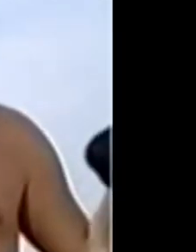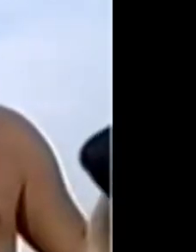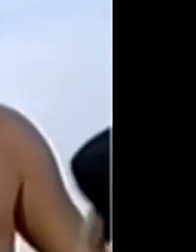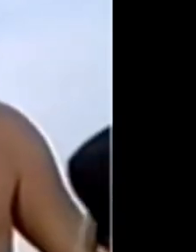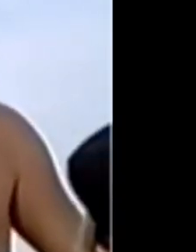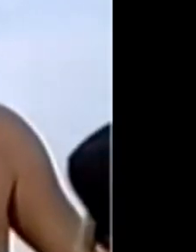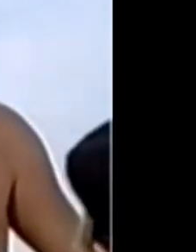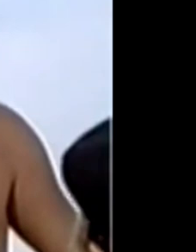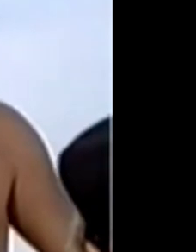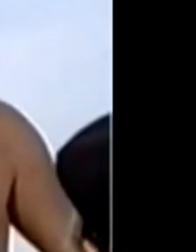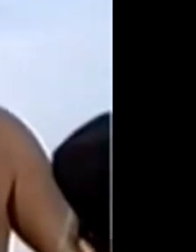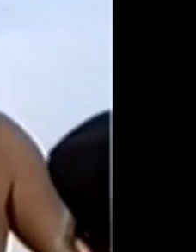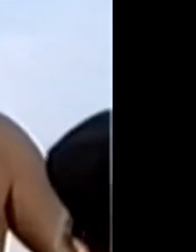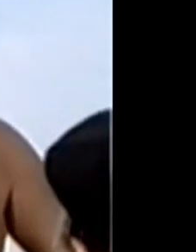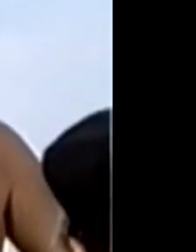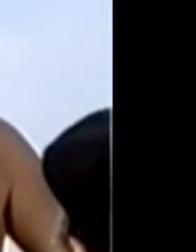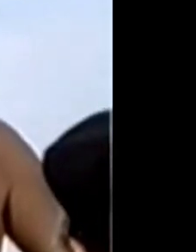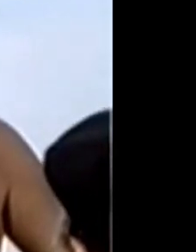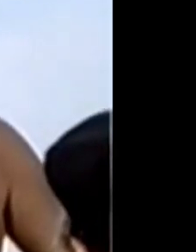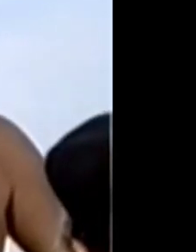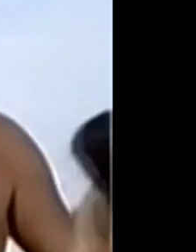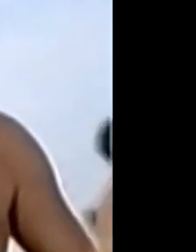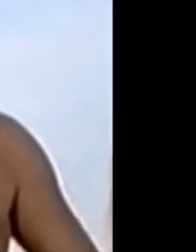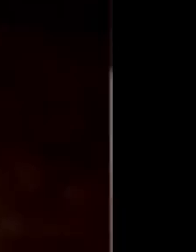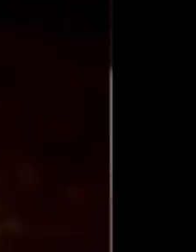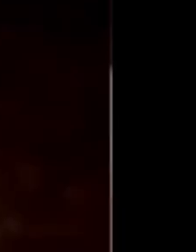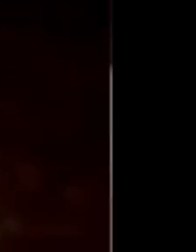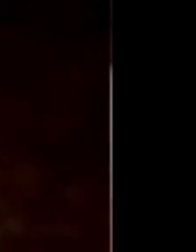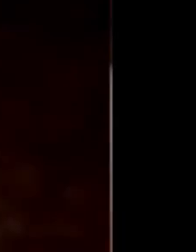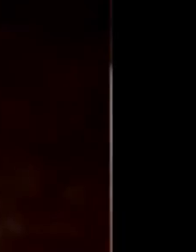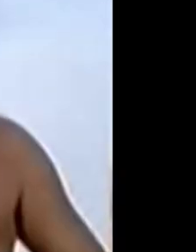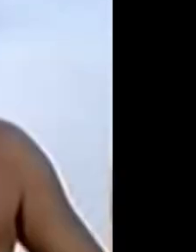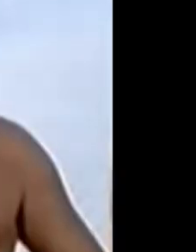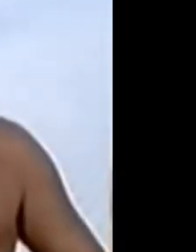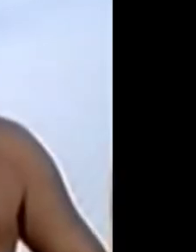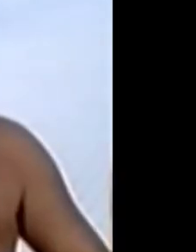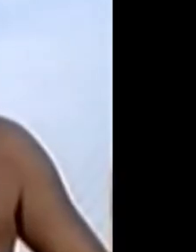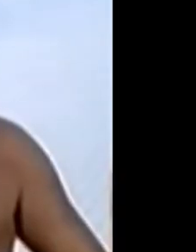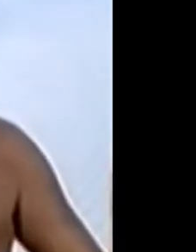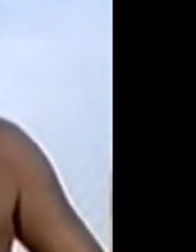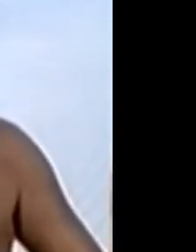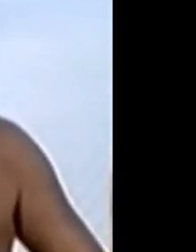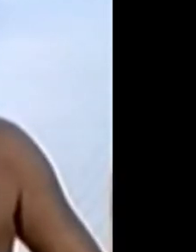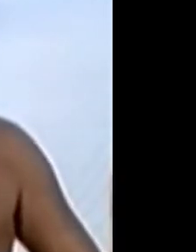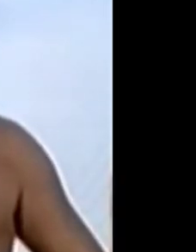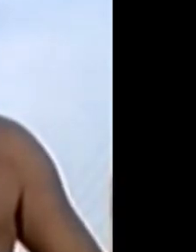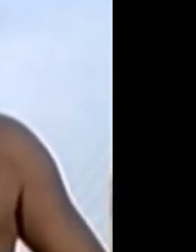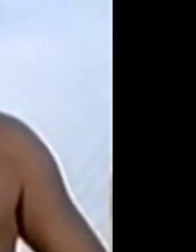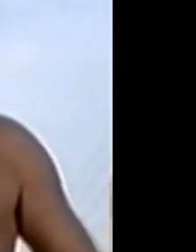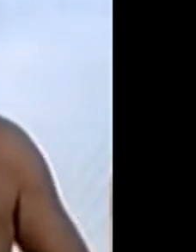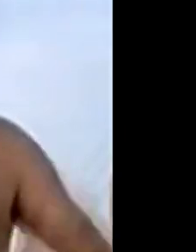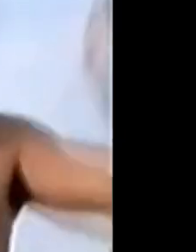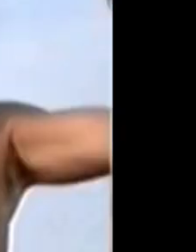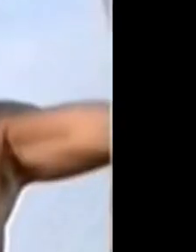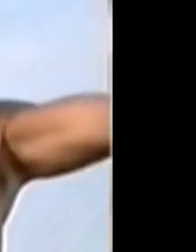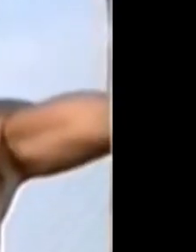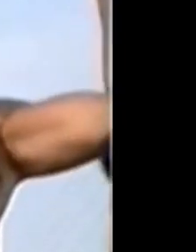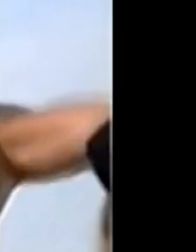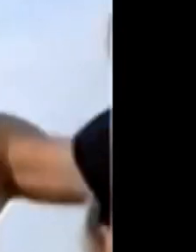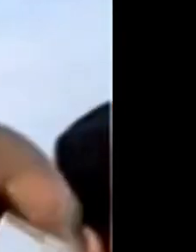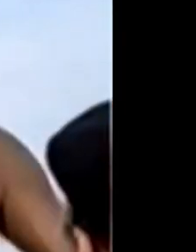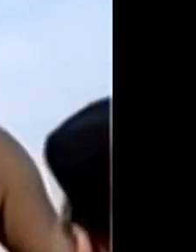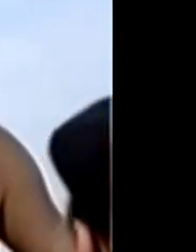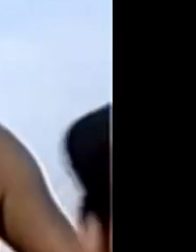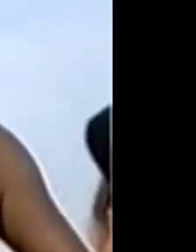C'est pas du halal. Vous savez du halal ? Du halal ? Mon camarade, il veut du halal ! Allez chercher